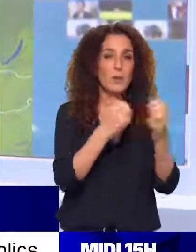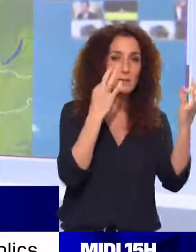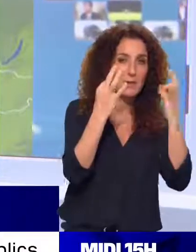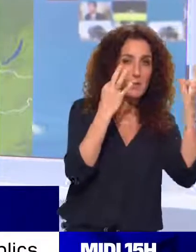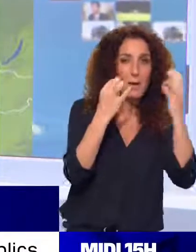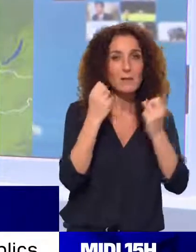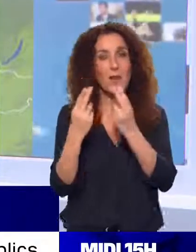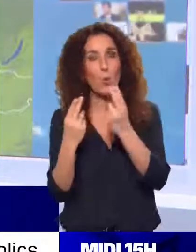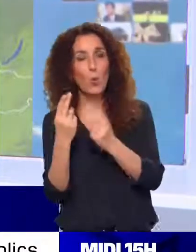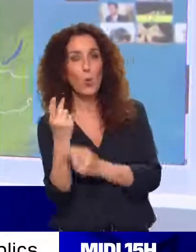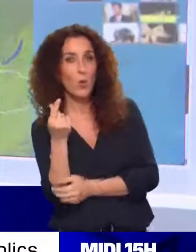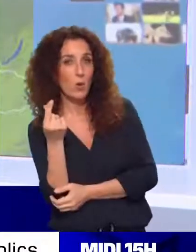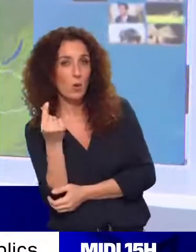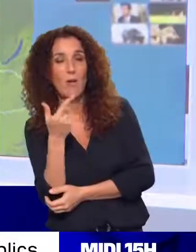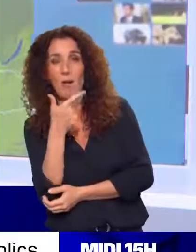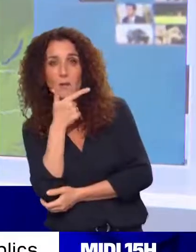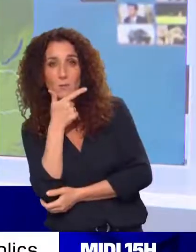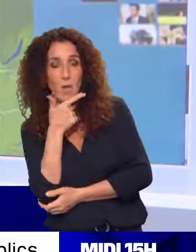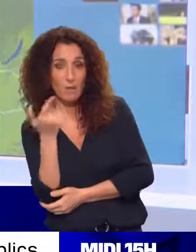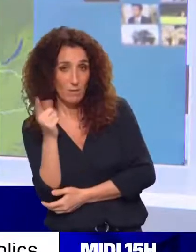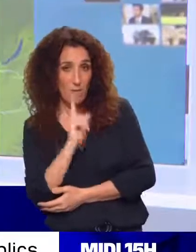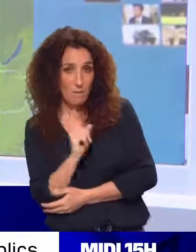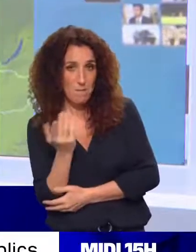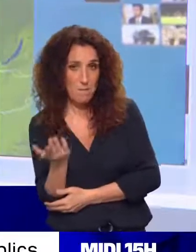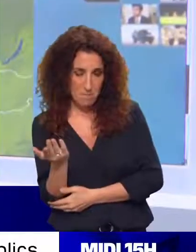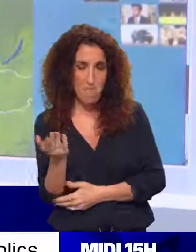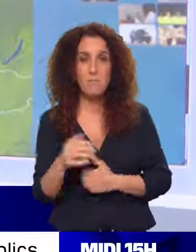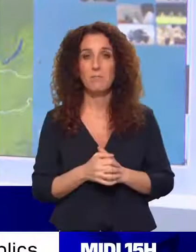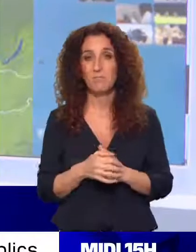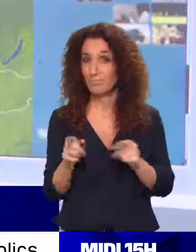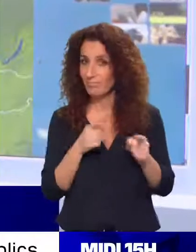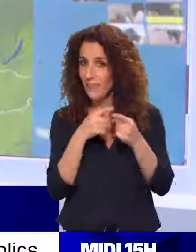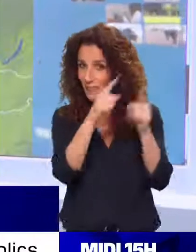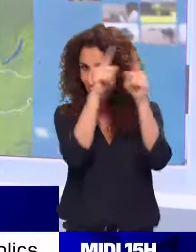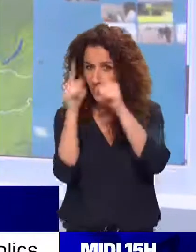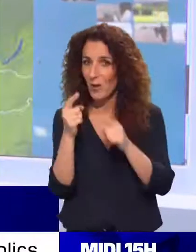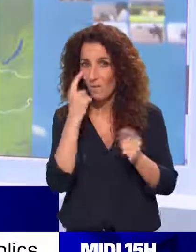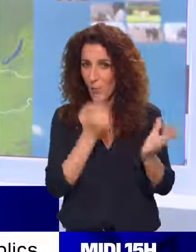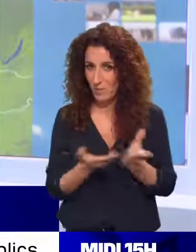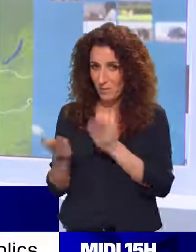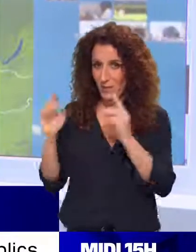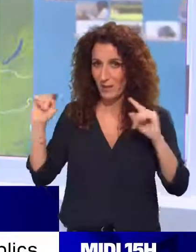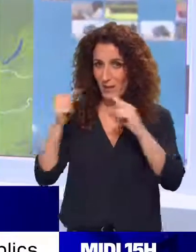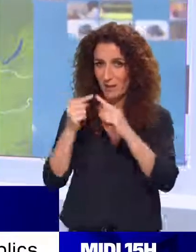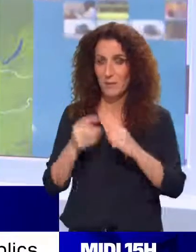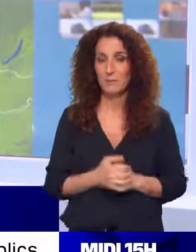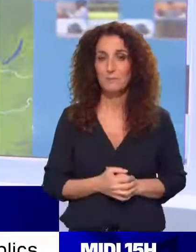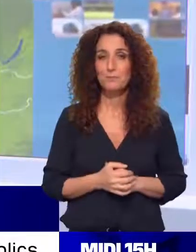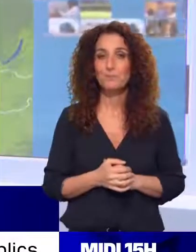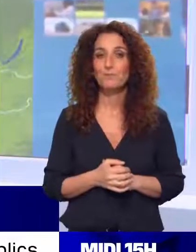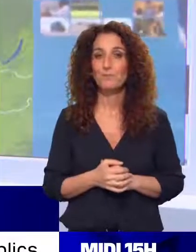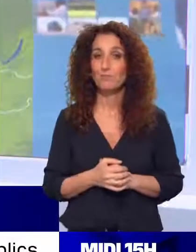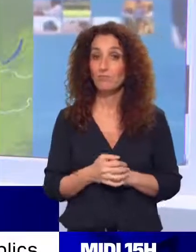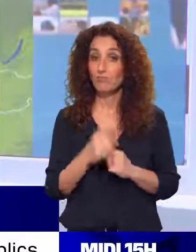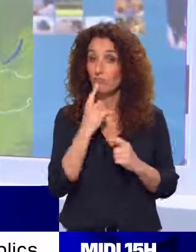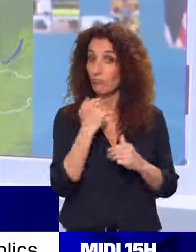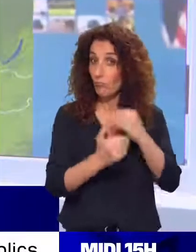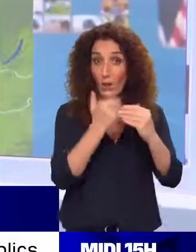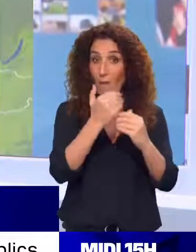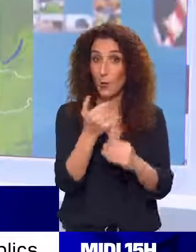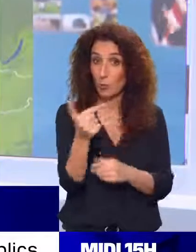qu'on a évoqué avant les couples de femmes ou encore les femmes célibataires regarder sur cette carte on voit les différentes situations les pays les plus avancés qui autorise à ces